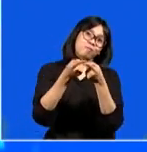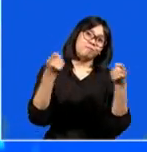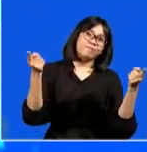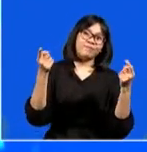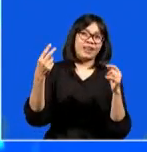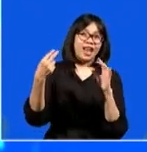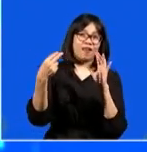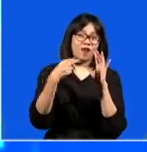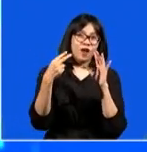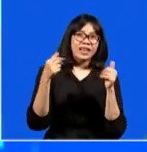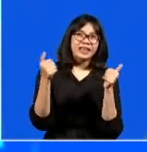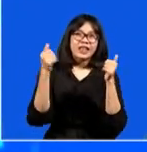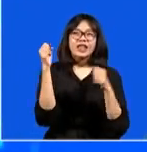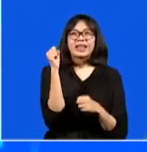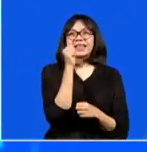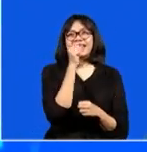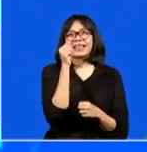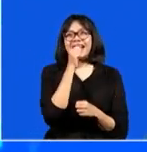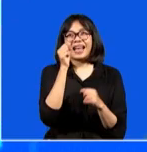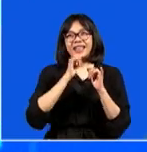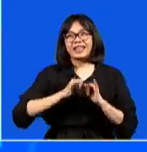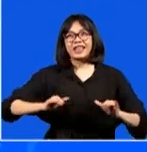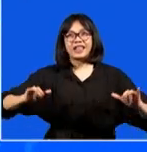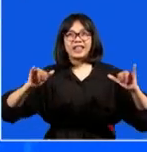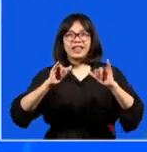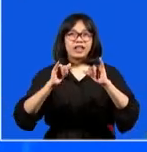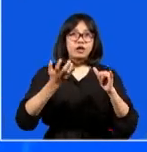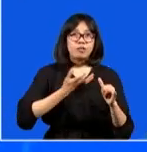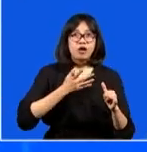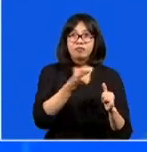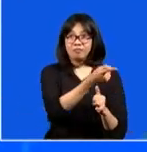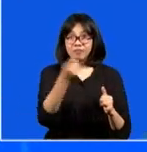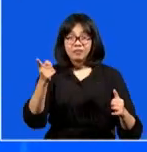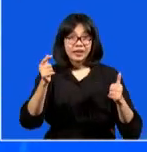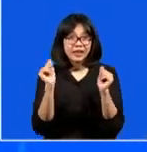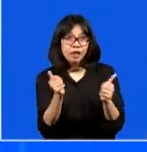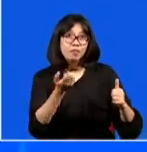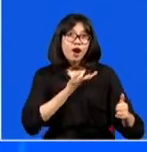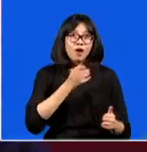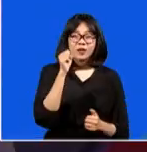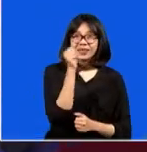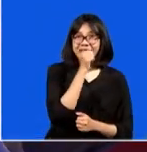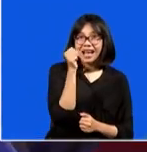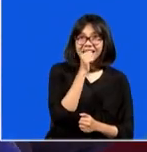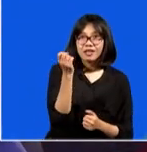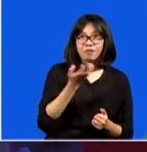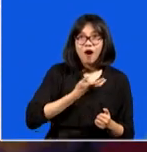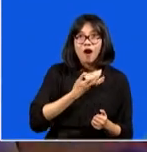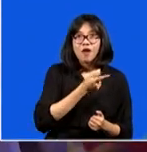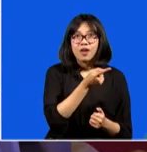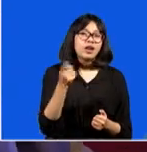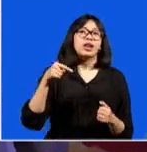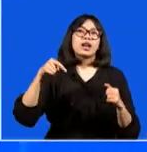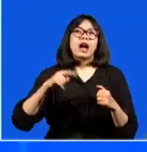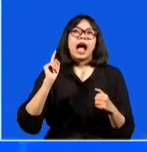hadirin sekalian untuk seru-seruan nyanyi bersama Apakah mau bersedia bapak ibu guru mau pastinya apalagi